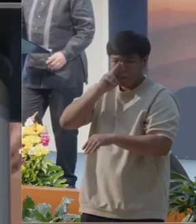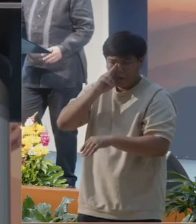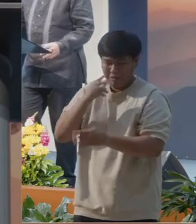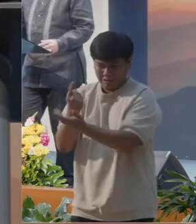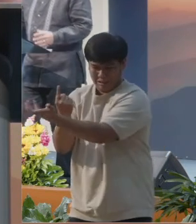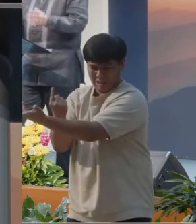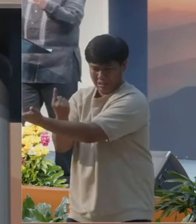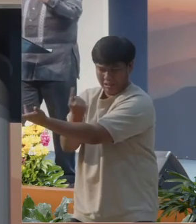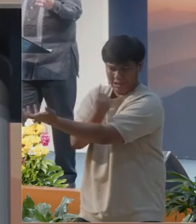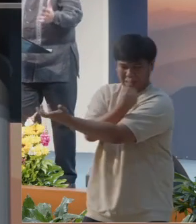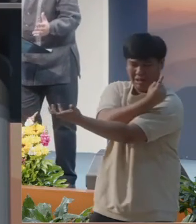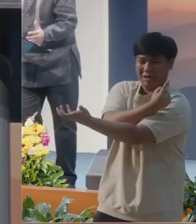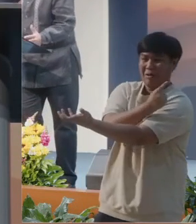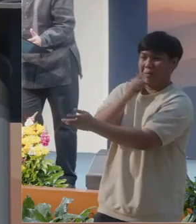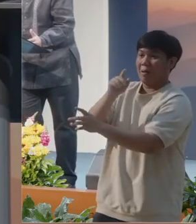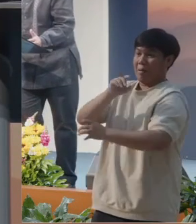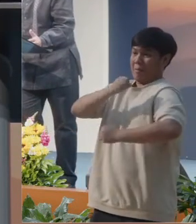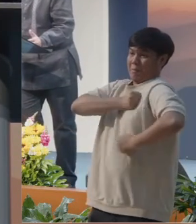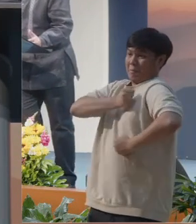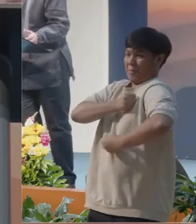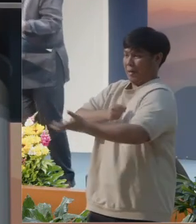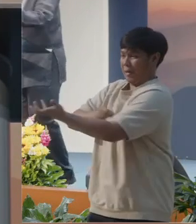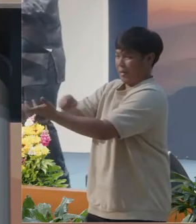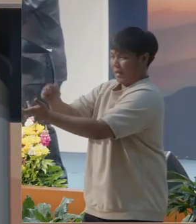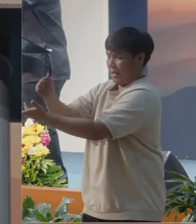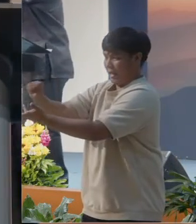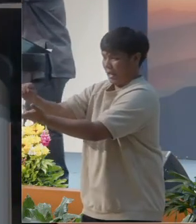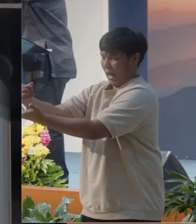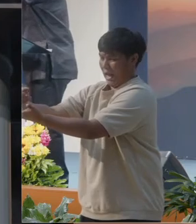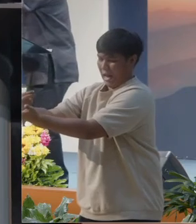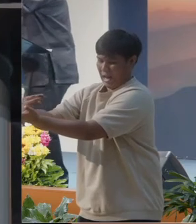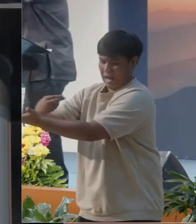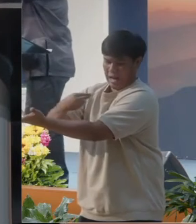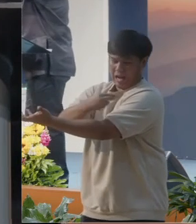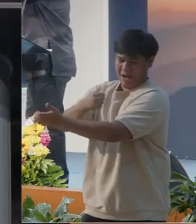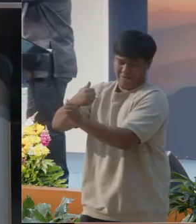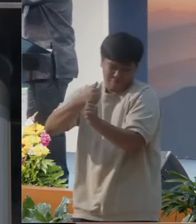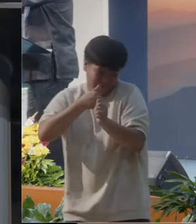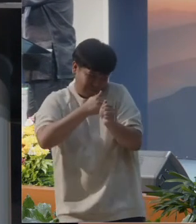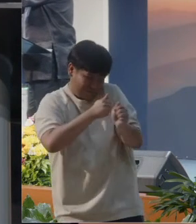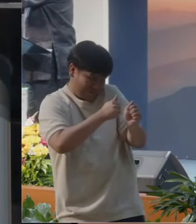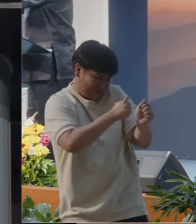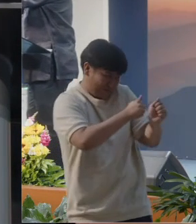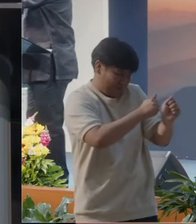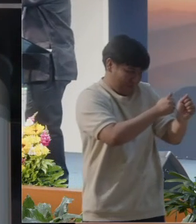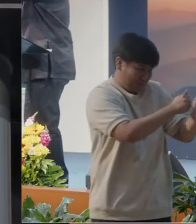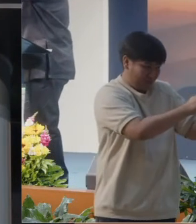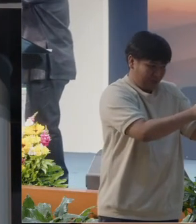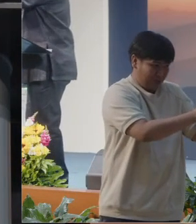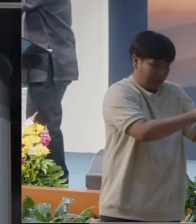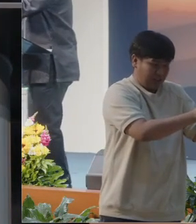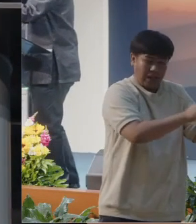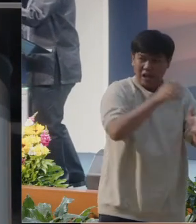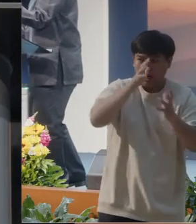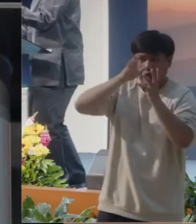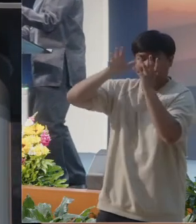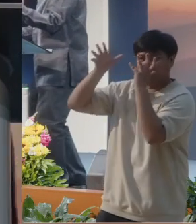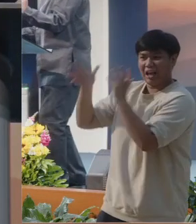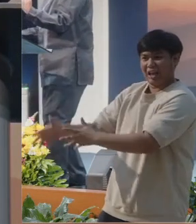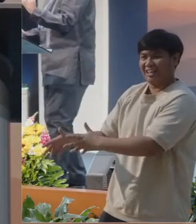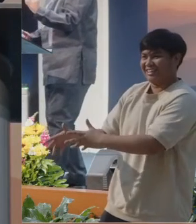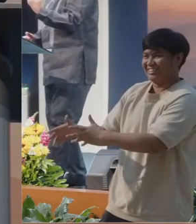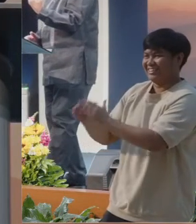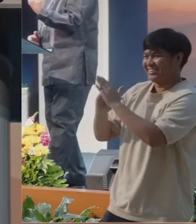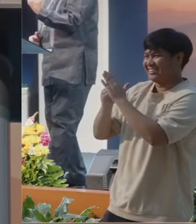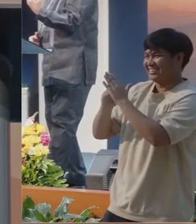pagkatapos, linoko pa nila yung mga taga-Ai. Bakit? Bigla silang, nung lumabas ang mga sundalo ng Ai, nagsitakbuhan ang